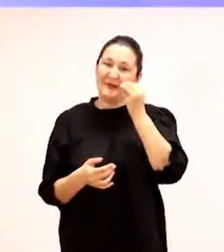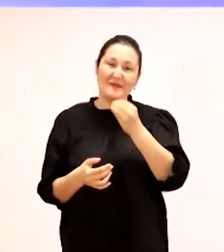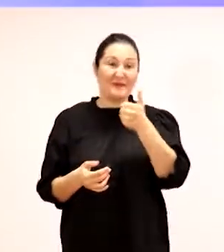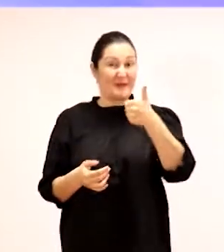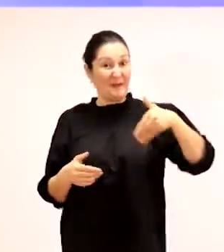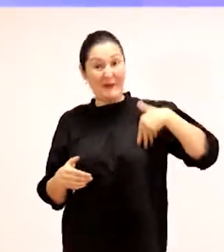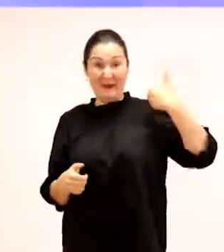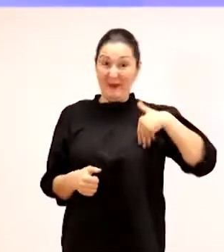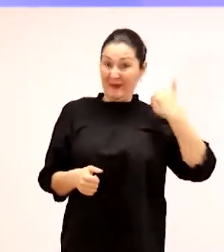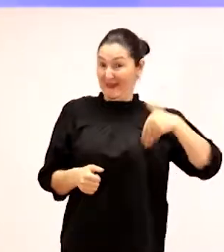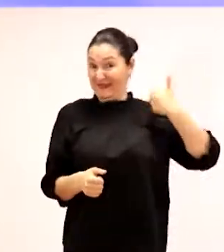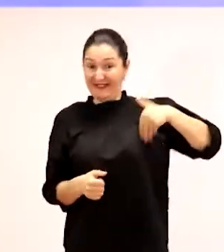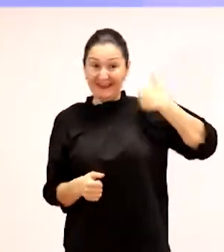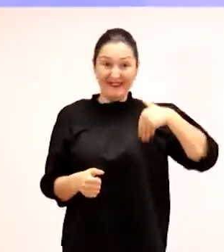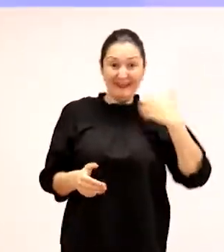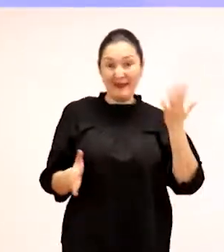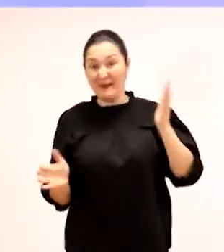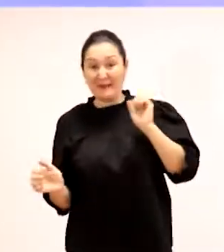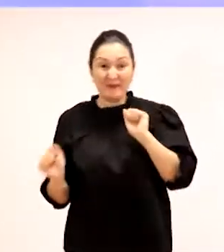они полезные будут.